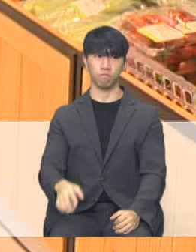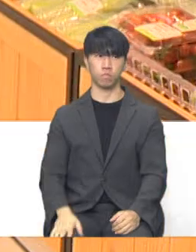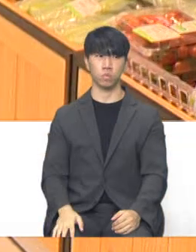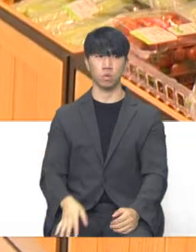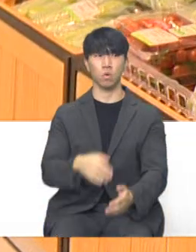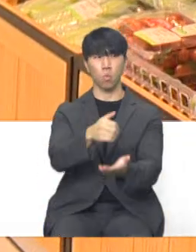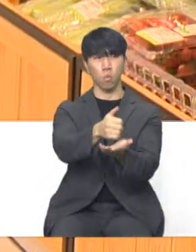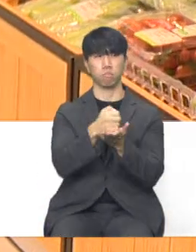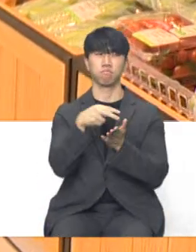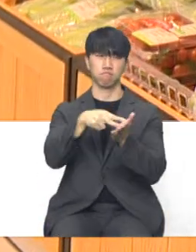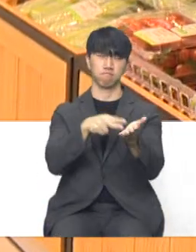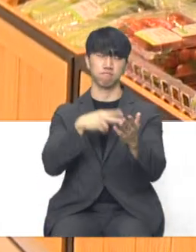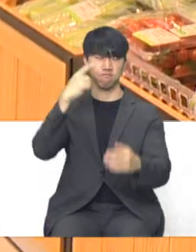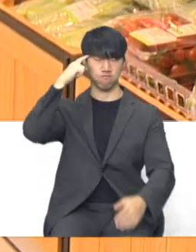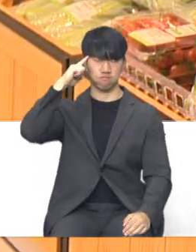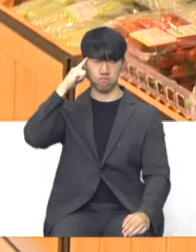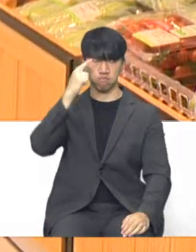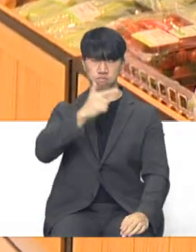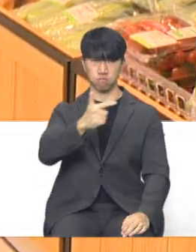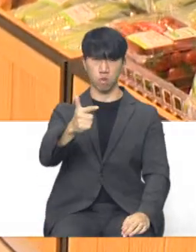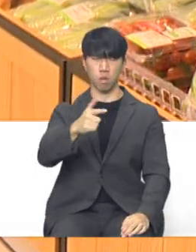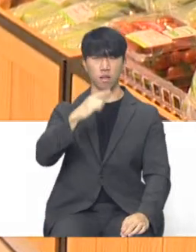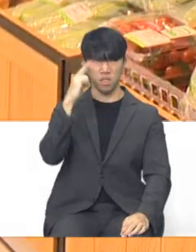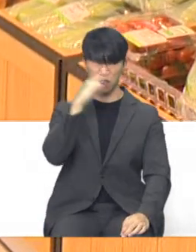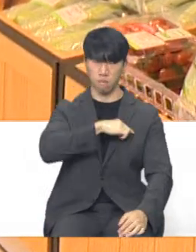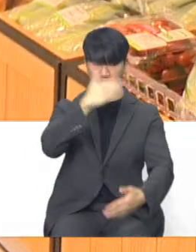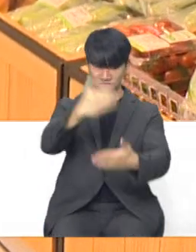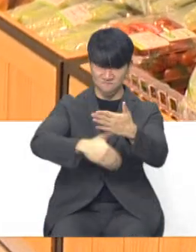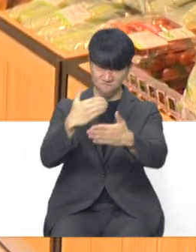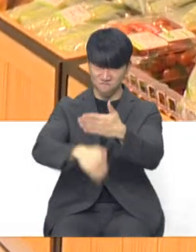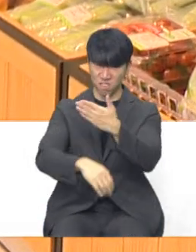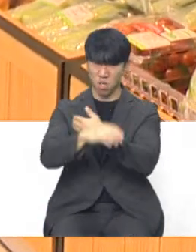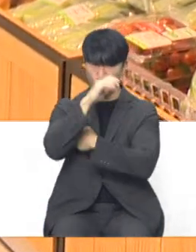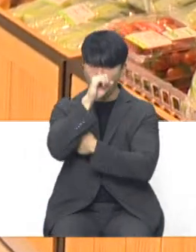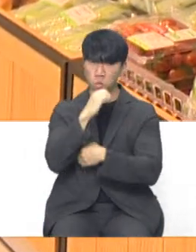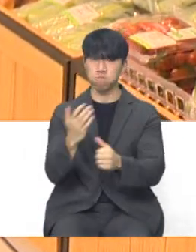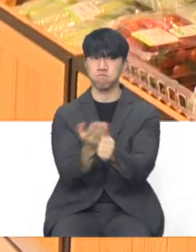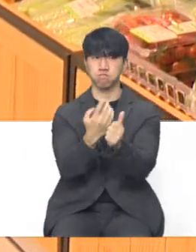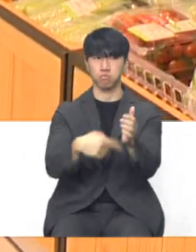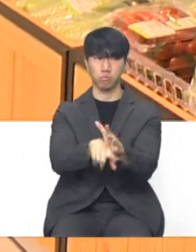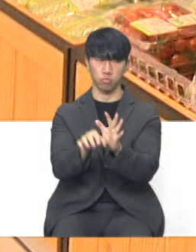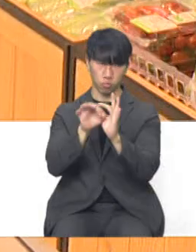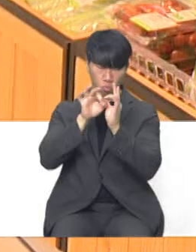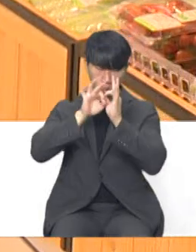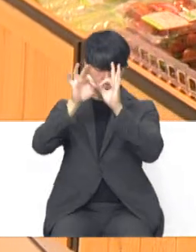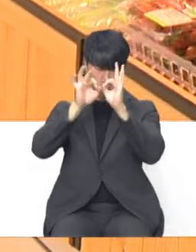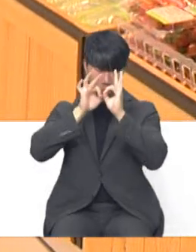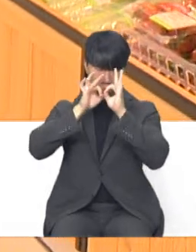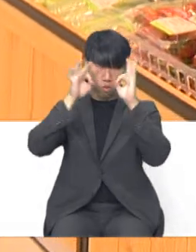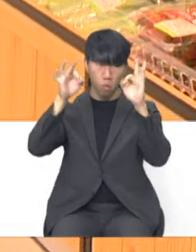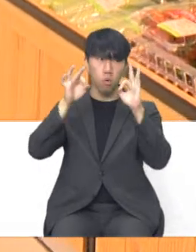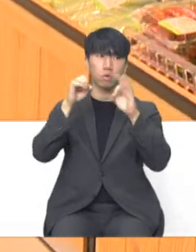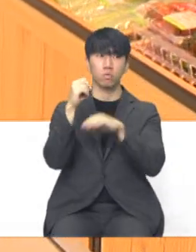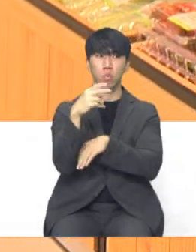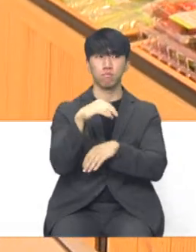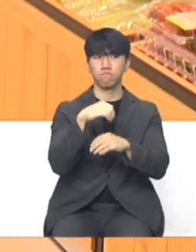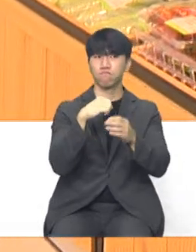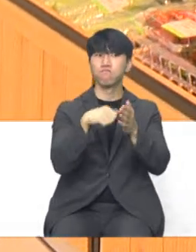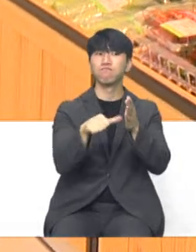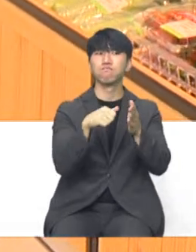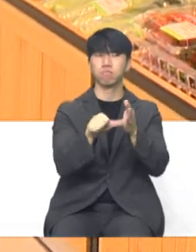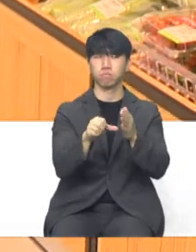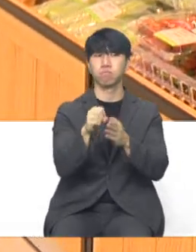많이 생각을 하죠. 안 좋은 건 다 빼고 좋은 것만 넣으려고 노력하고 그냥 이 물건을 이렇게 이제